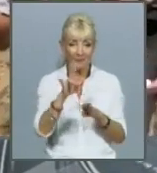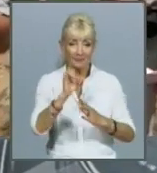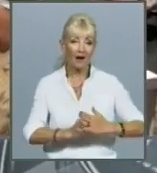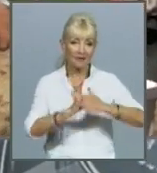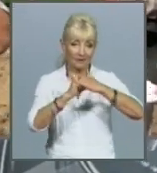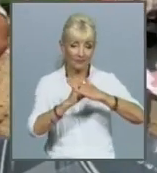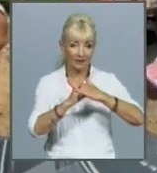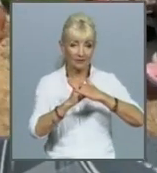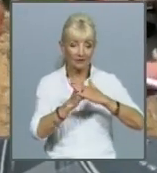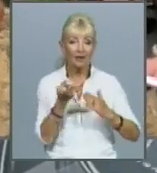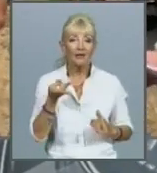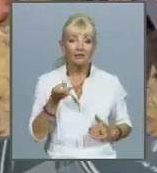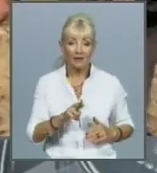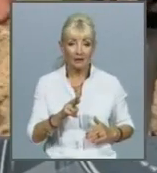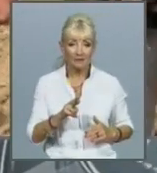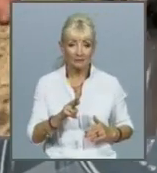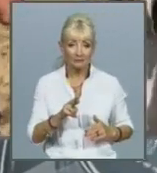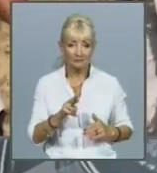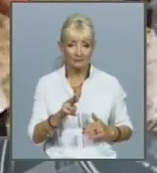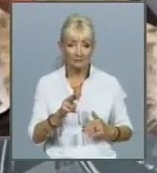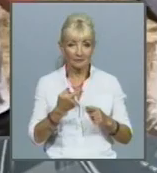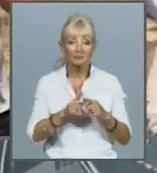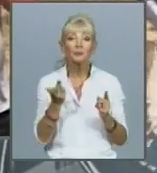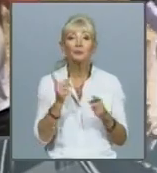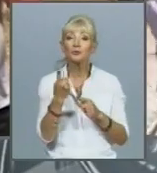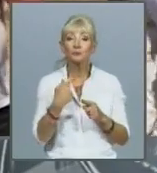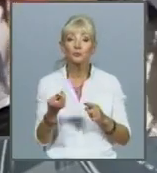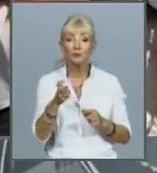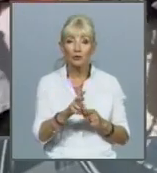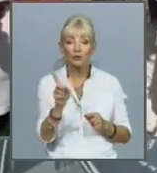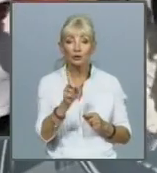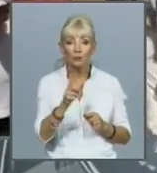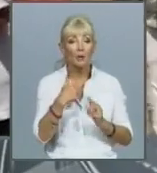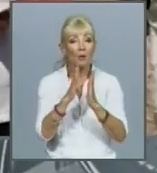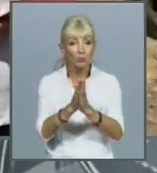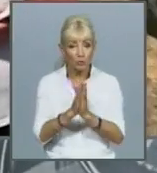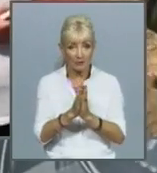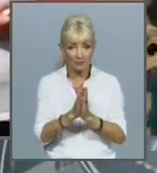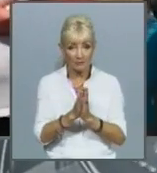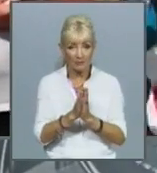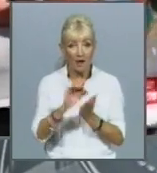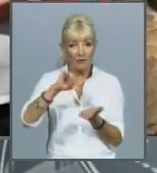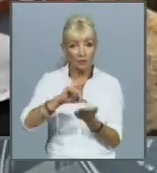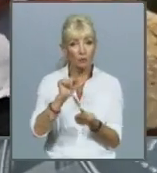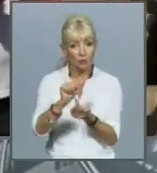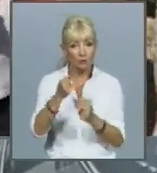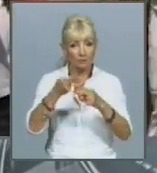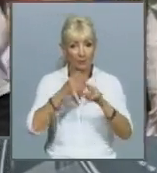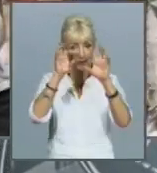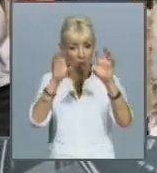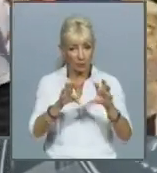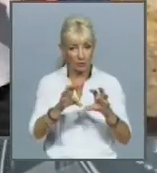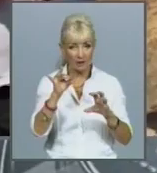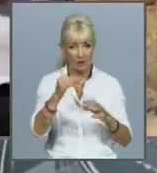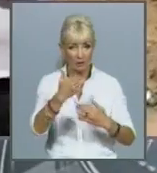для... Мы же митинг заявили в честь чего? В части того, что мы просим выступить против беззакония и произвола.